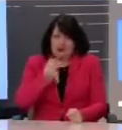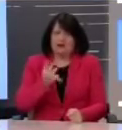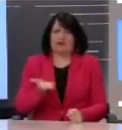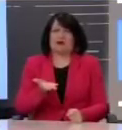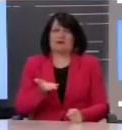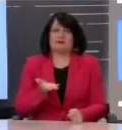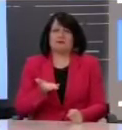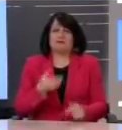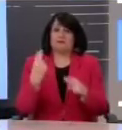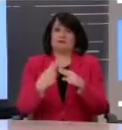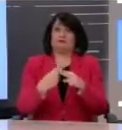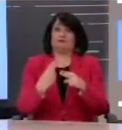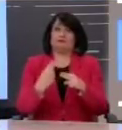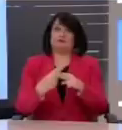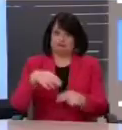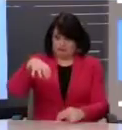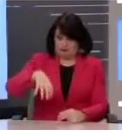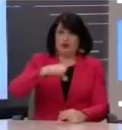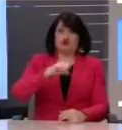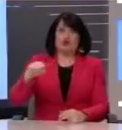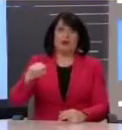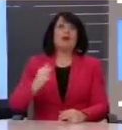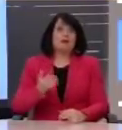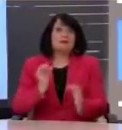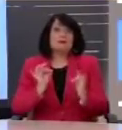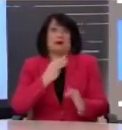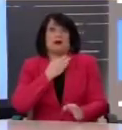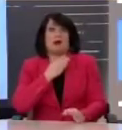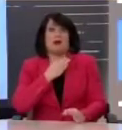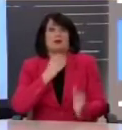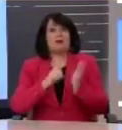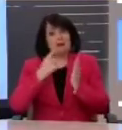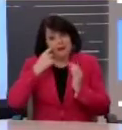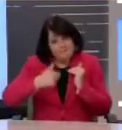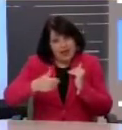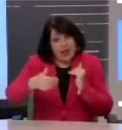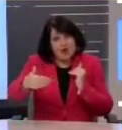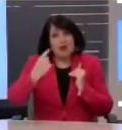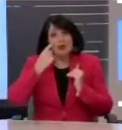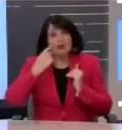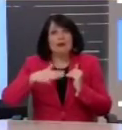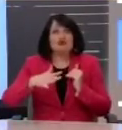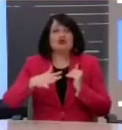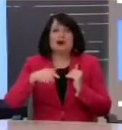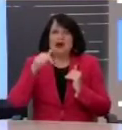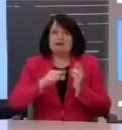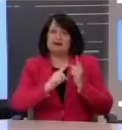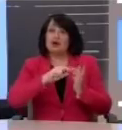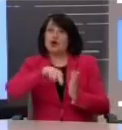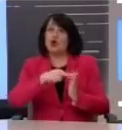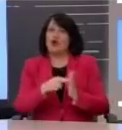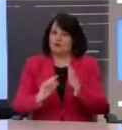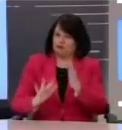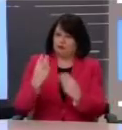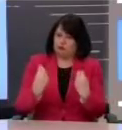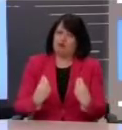στην σημασία της Σούδας και στην ανάγκη να δούμε προοπτικά μια πιθανότητα αναβάθμισης του ρόλου της, που θα